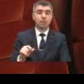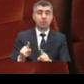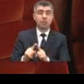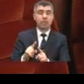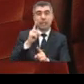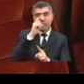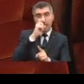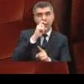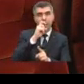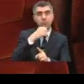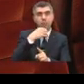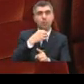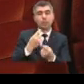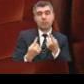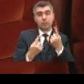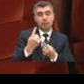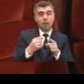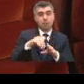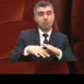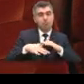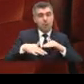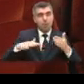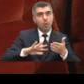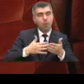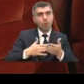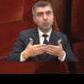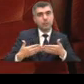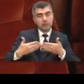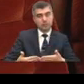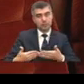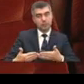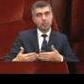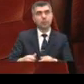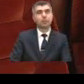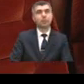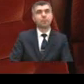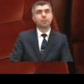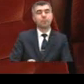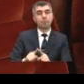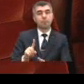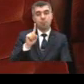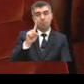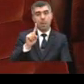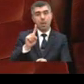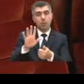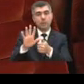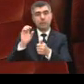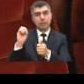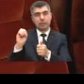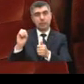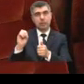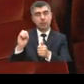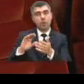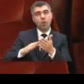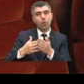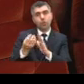قلت لسيادتكم سيدات النائبات السادة النواب باللي الان ولات عندنا 160 حتى 240 كل